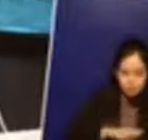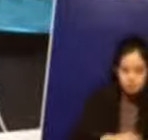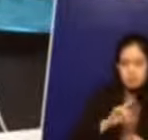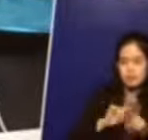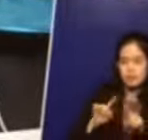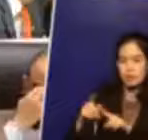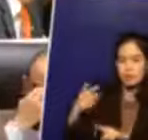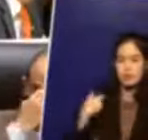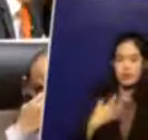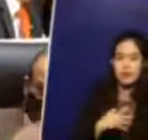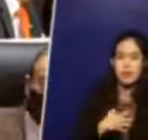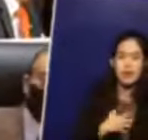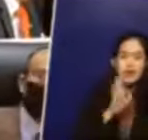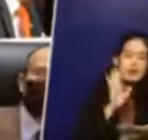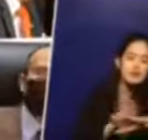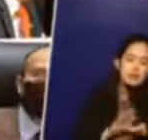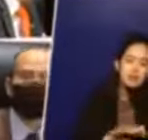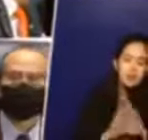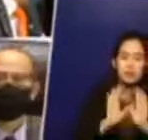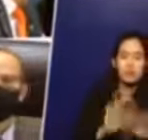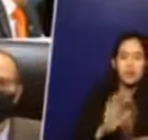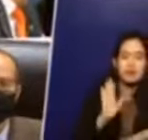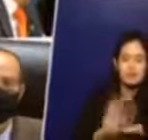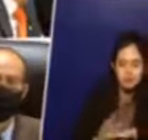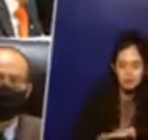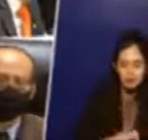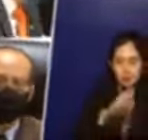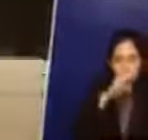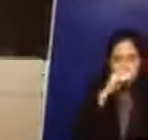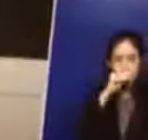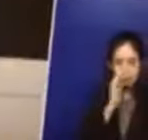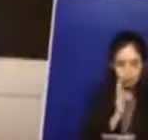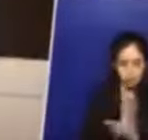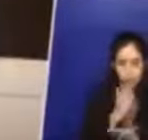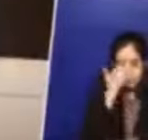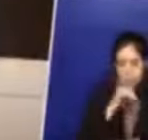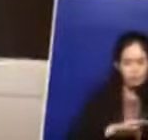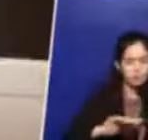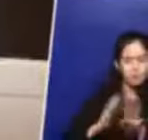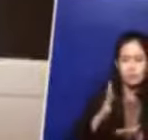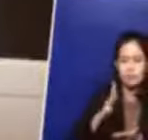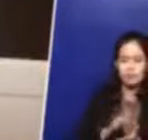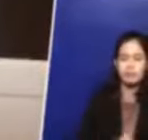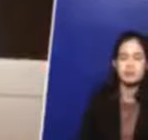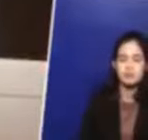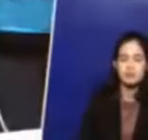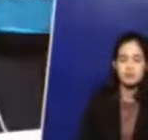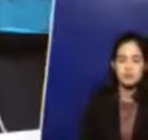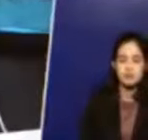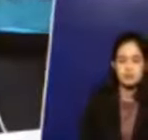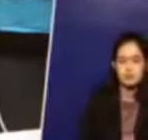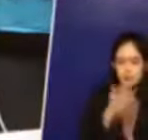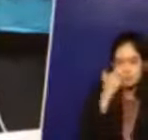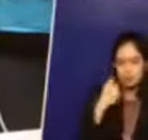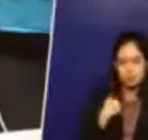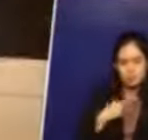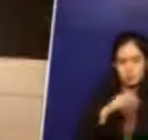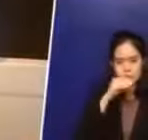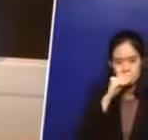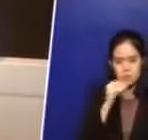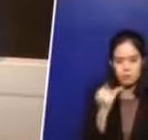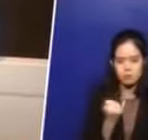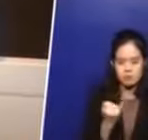านช่วยควบคุมตักเตือนแล้วก็ให้เขาหยุดกริยาอย่างนี้ด้วยนะคะเพราะมันดูต่ำ มาครับพอ